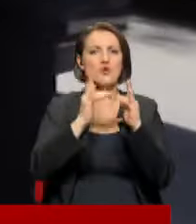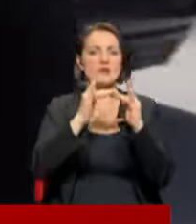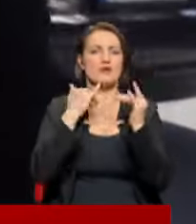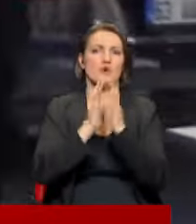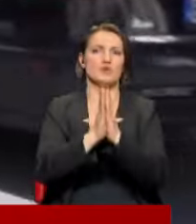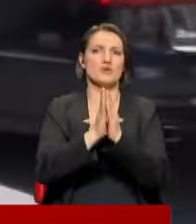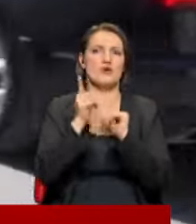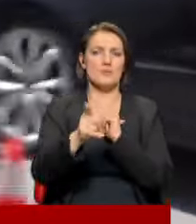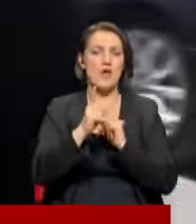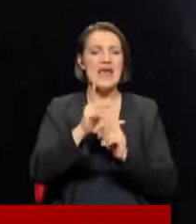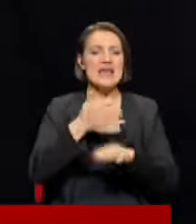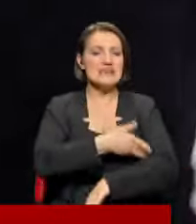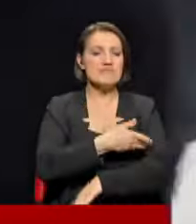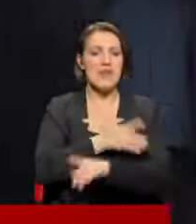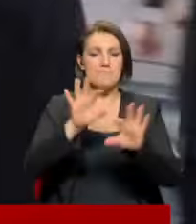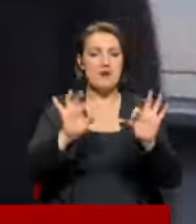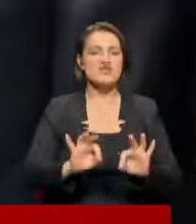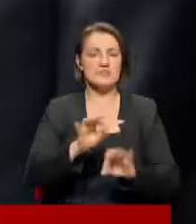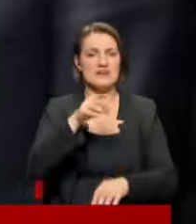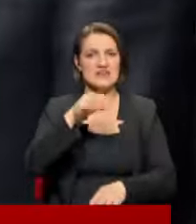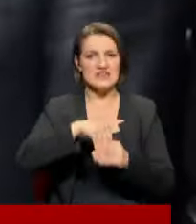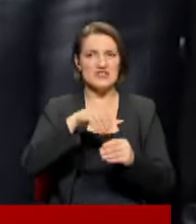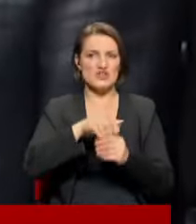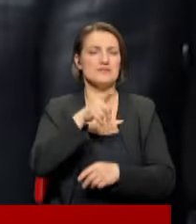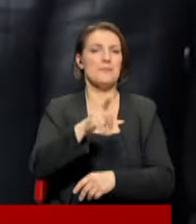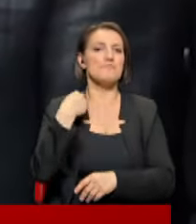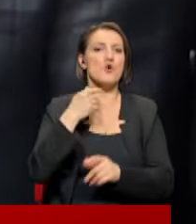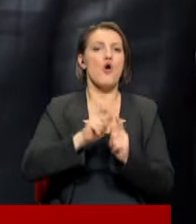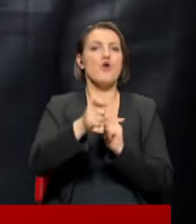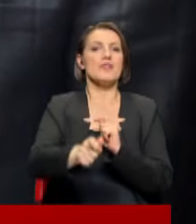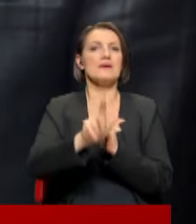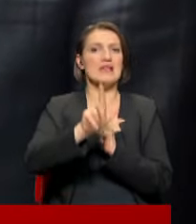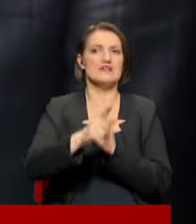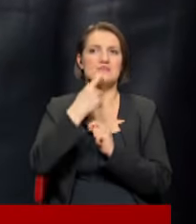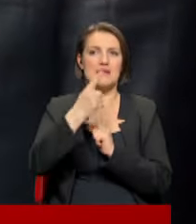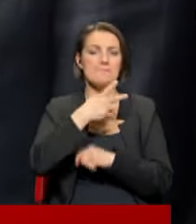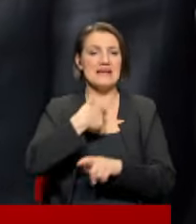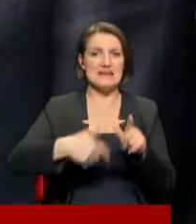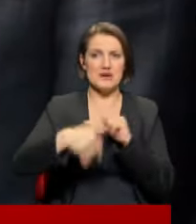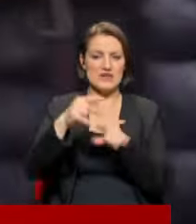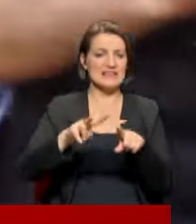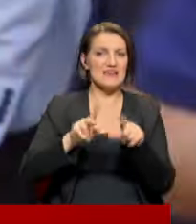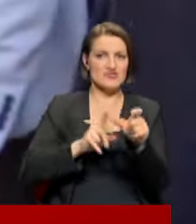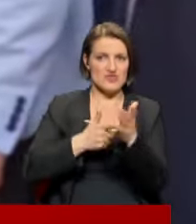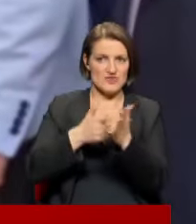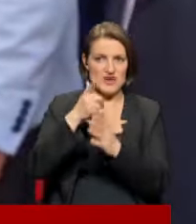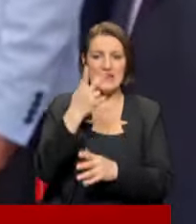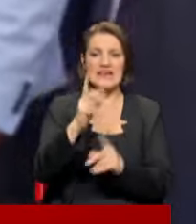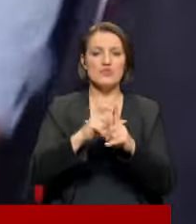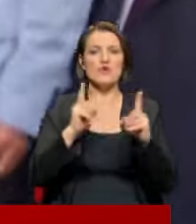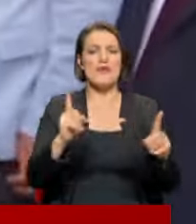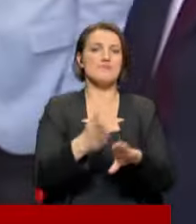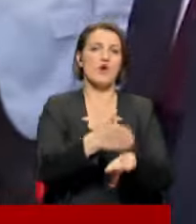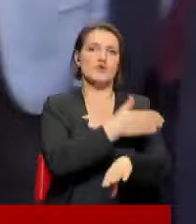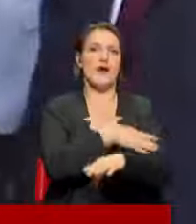başlamak için önce borcu ödememiz gerek diyerek seçmenden özür dileyen Şanlıurfa Karaköprü Belediye Başkanı Nihat Çiftçi, iki dönem önce